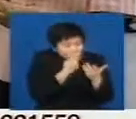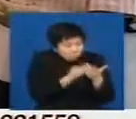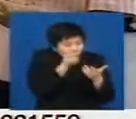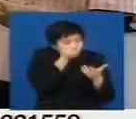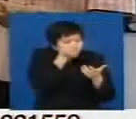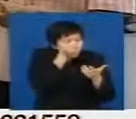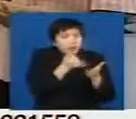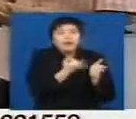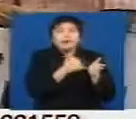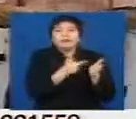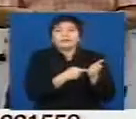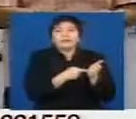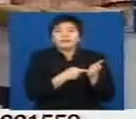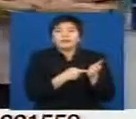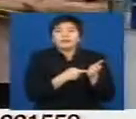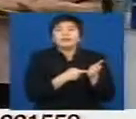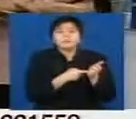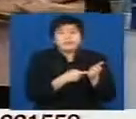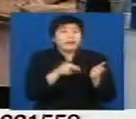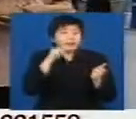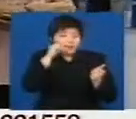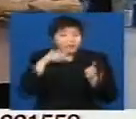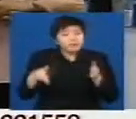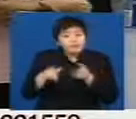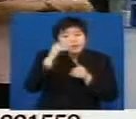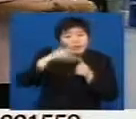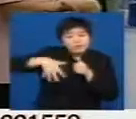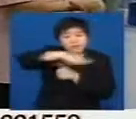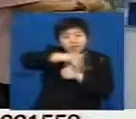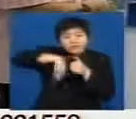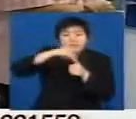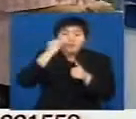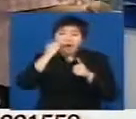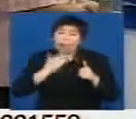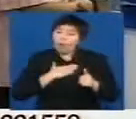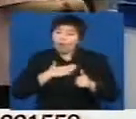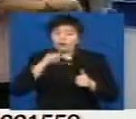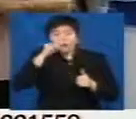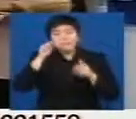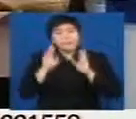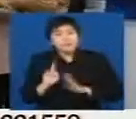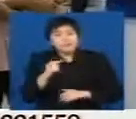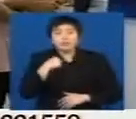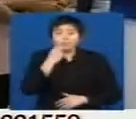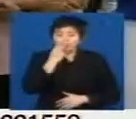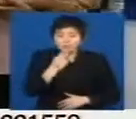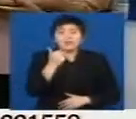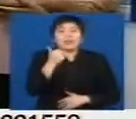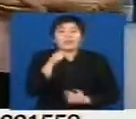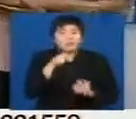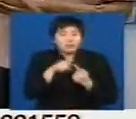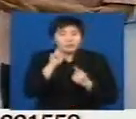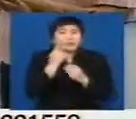แบบนี้แต่ว่า วิเคราะห์วิจารณ์อะไรต่าง ๆน้ำแถวบ้านตัวเองเป็นยังไง ครับ ใช่ไหมฮะนะฮะซึ่งอันนี้เป็น